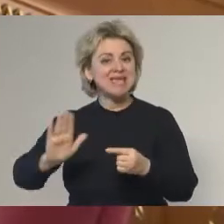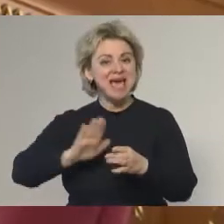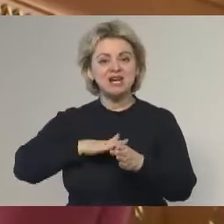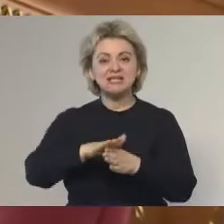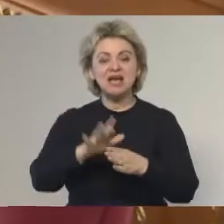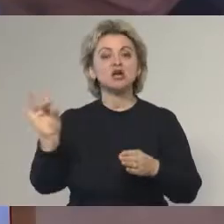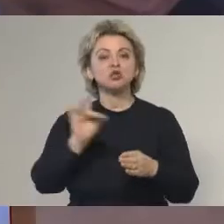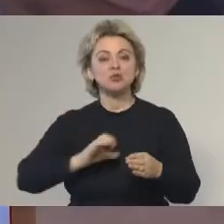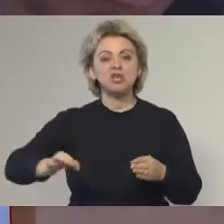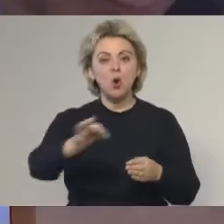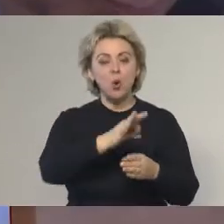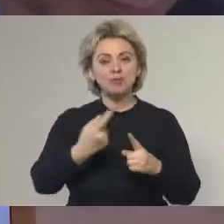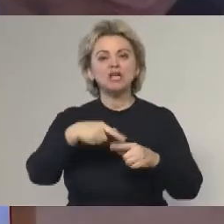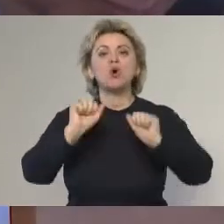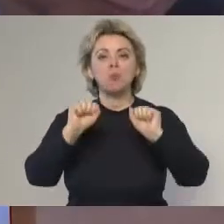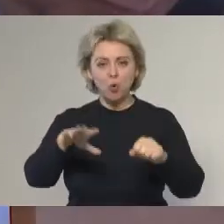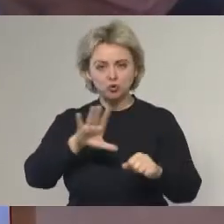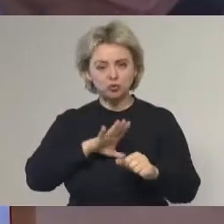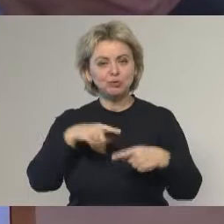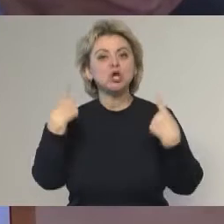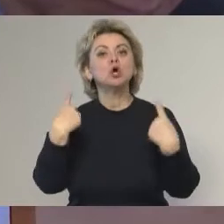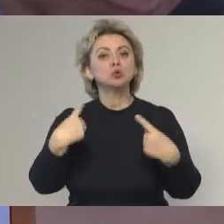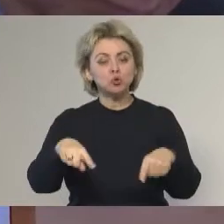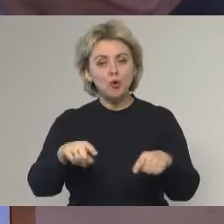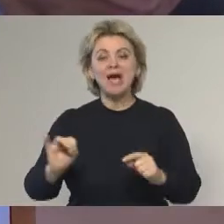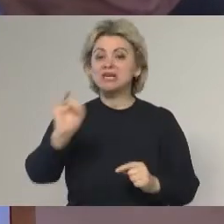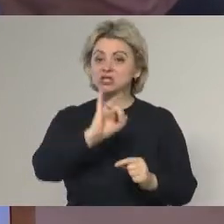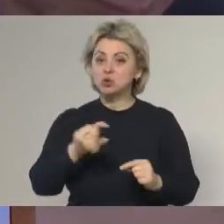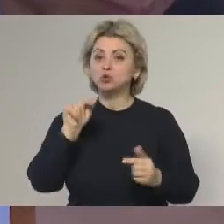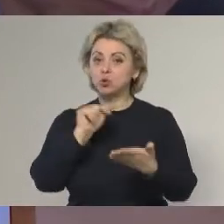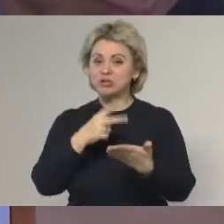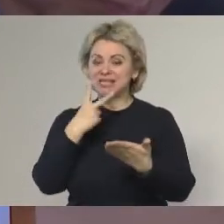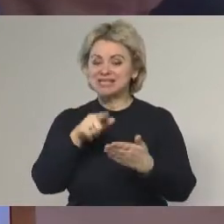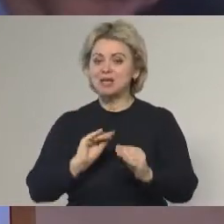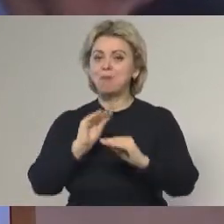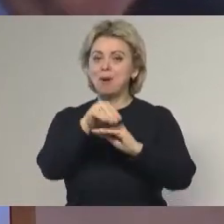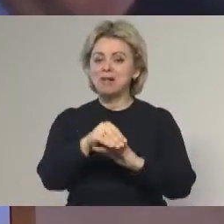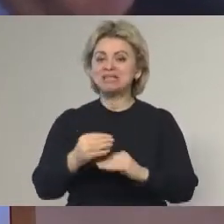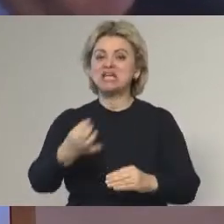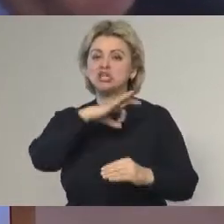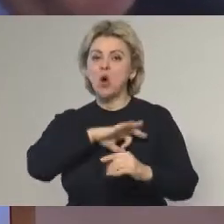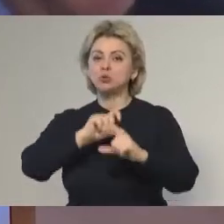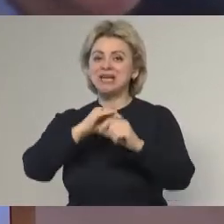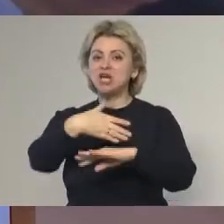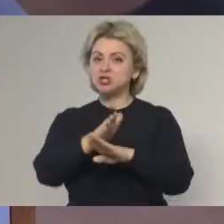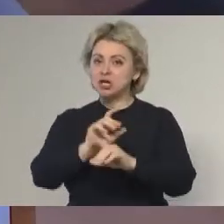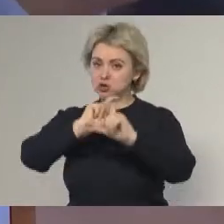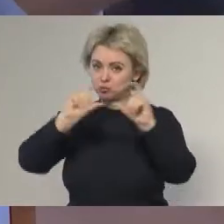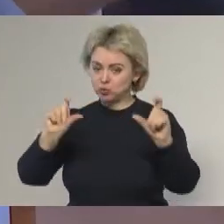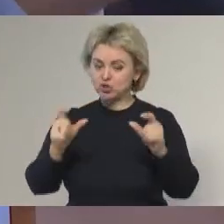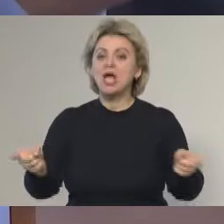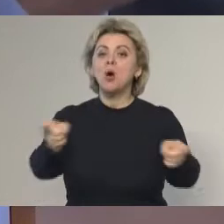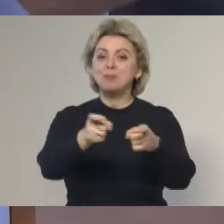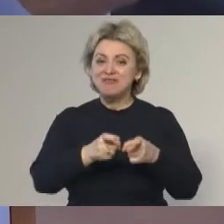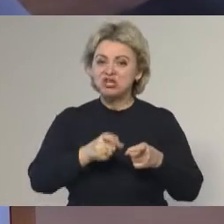в Ростовской области. Это может быть совершенно другая история с точки зрения пополнения доходной части бюджета,